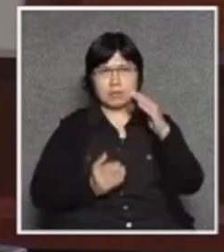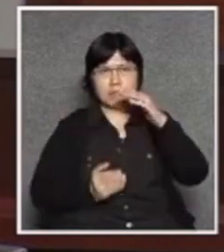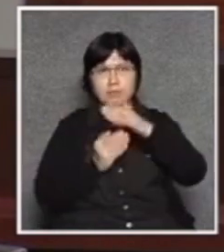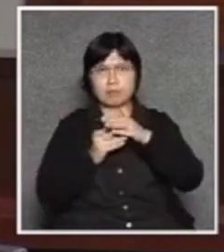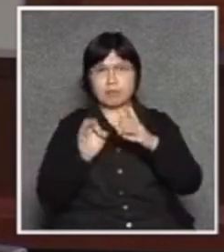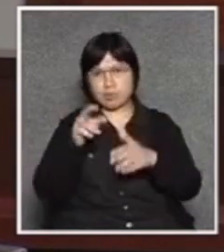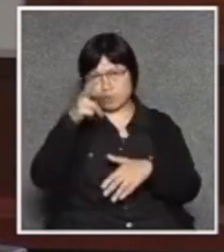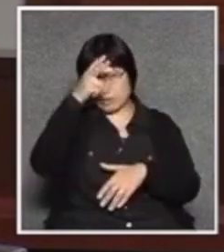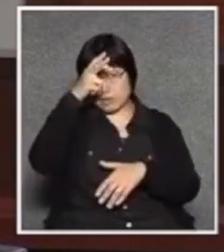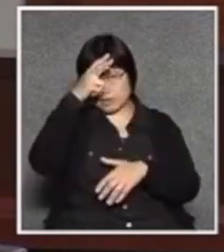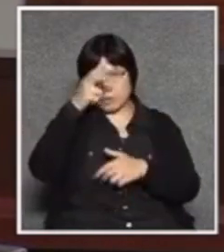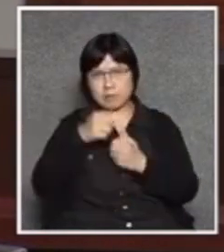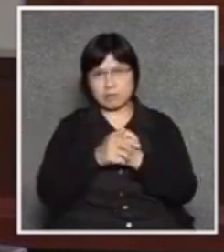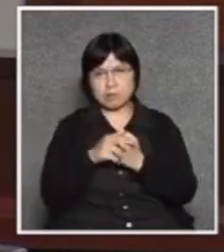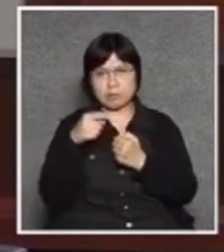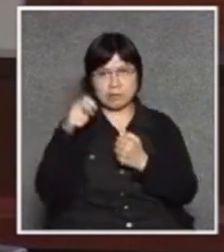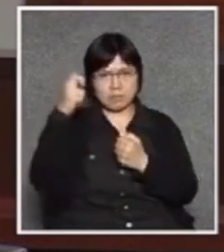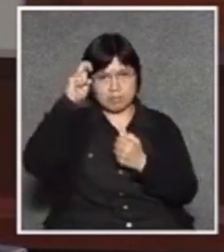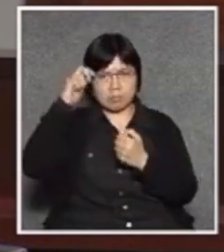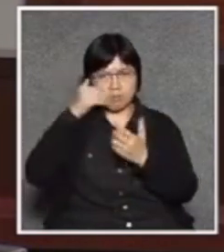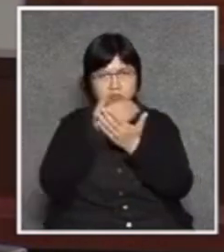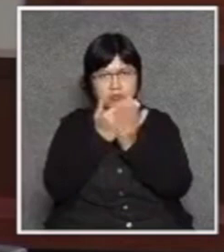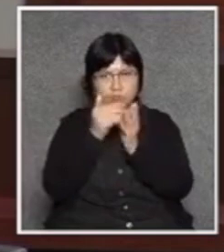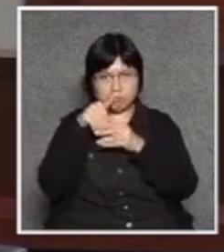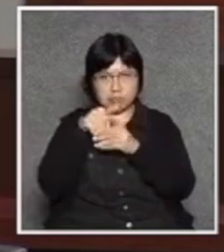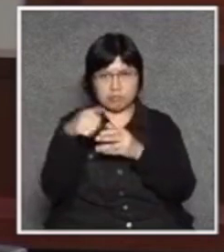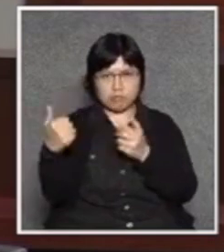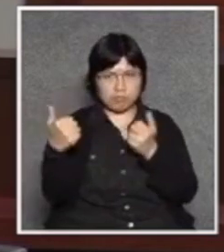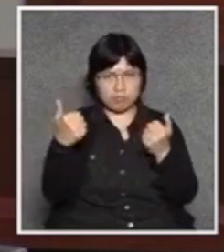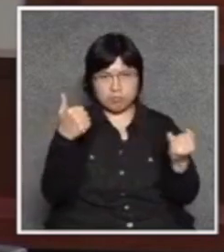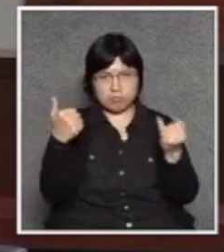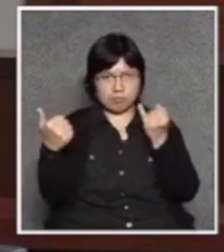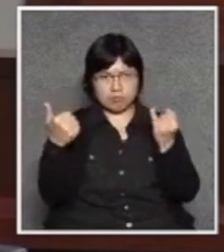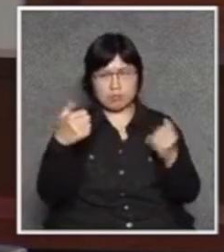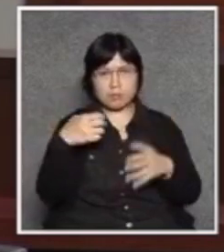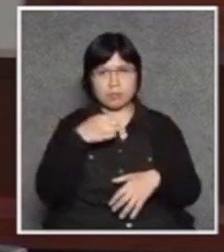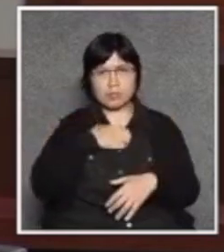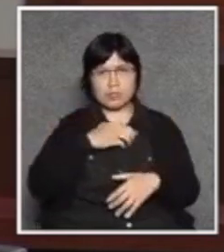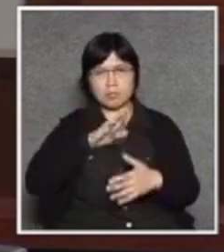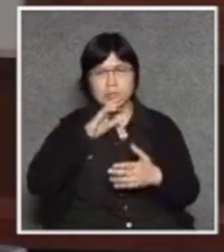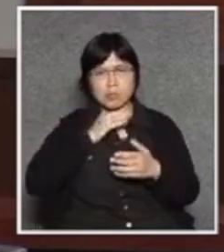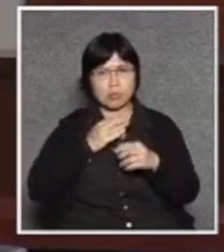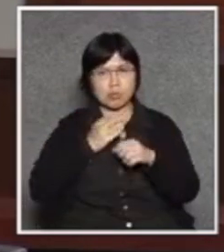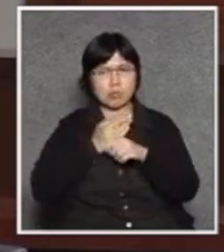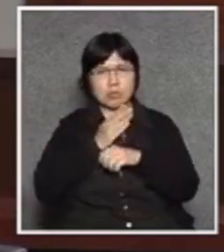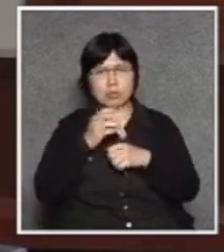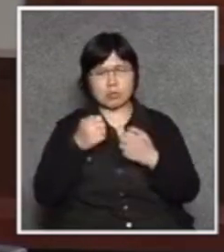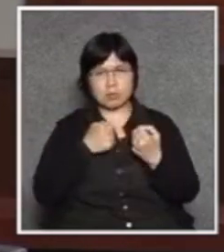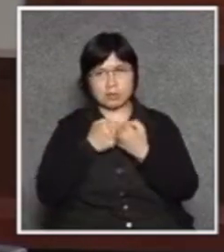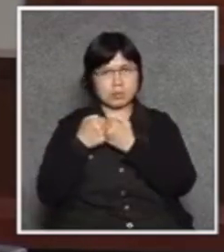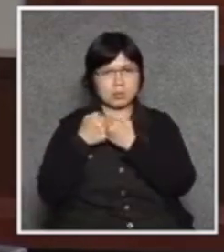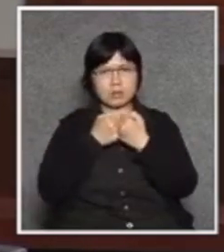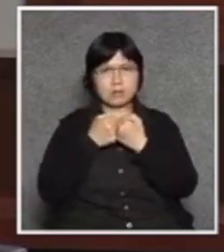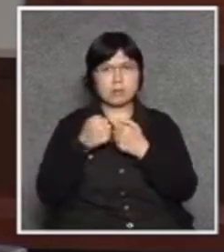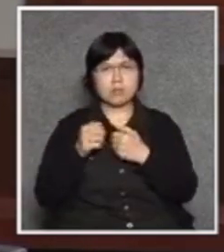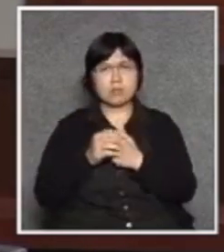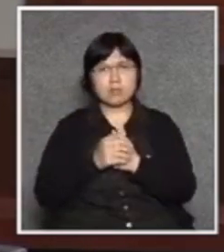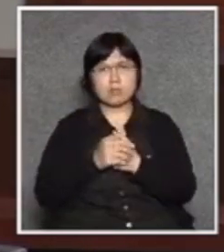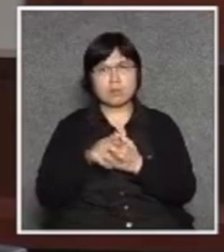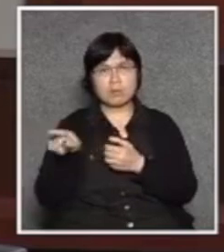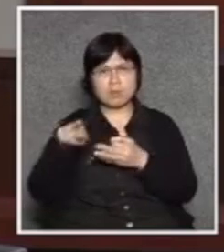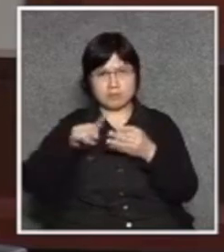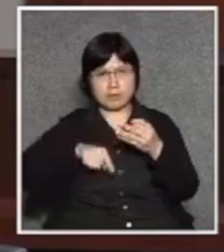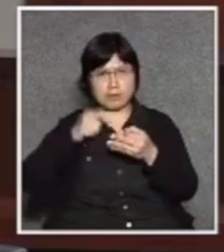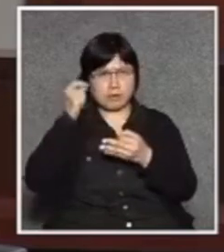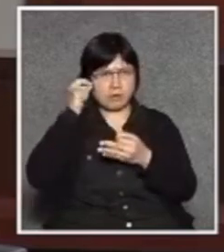政府純粹考慮各申請者的優劣，不擔心有過度競爭。這個是尤曾嘉